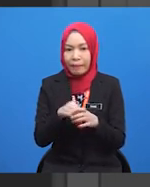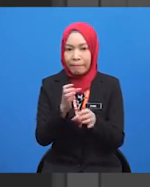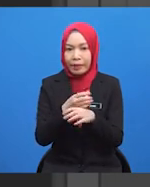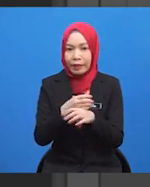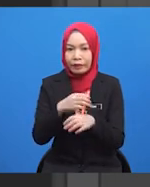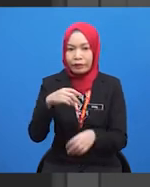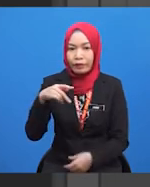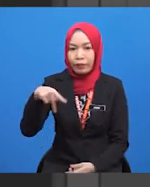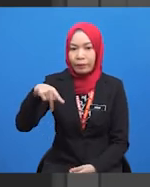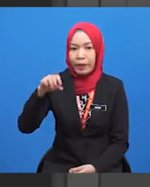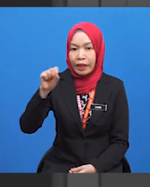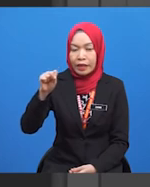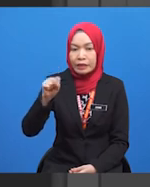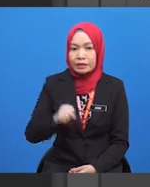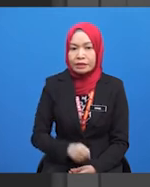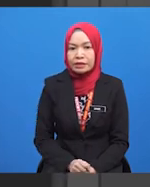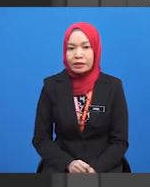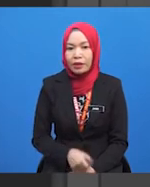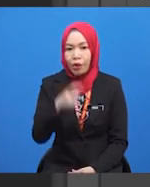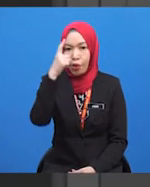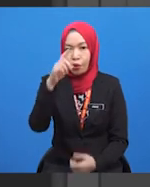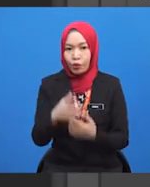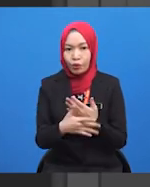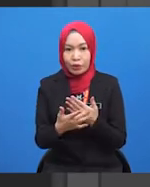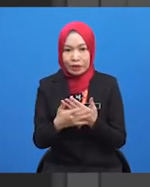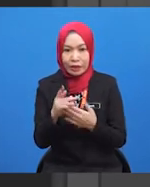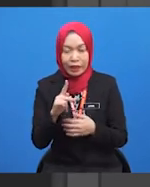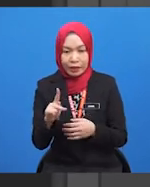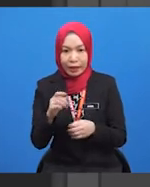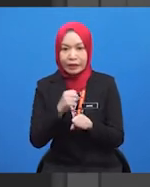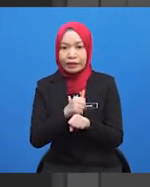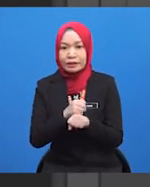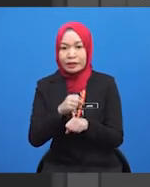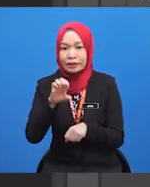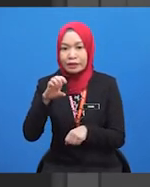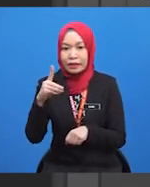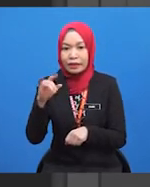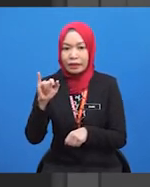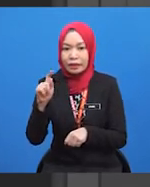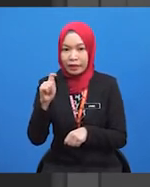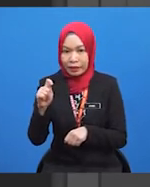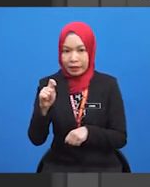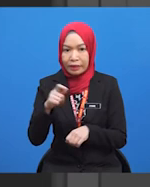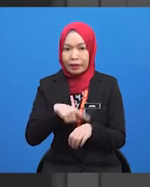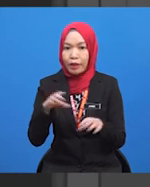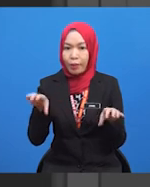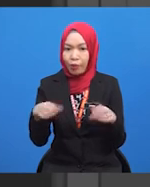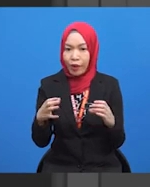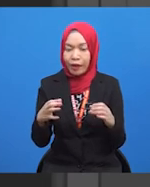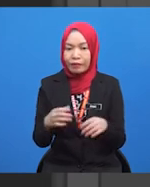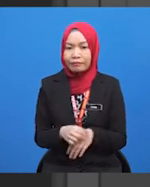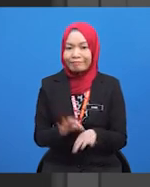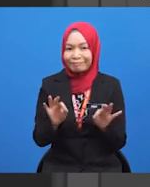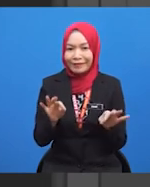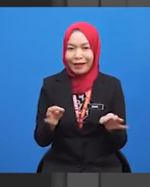ataupun PSD supaya memudahkan kerja-kerja penyuntingan tambahan jika diperlukan.